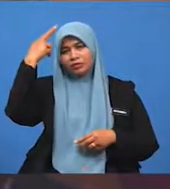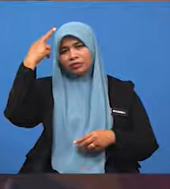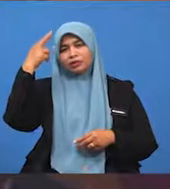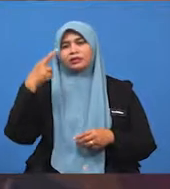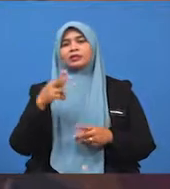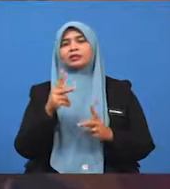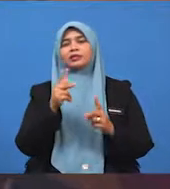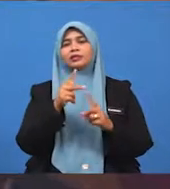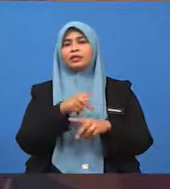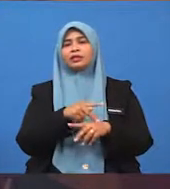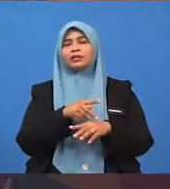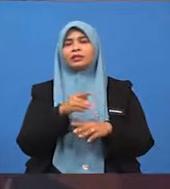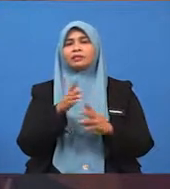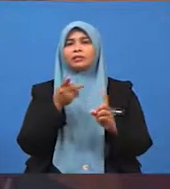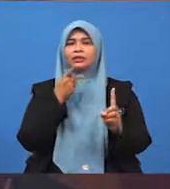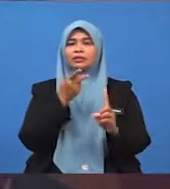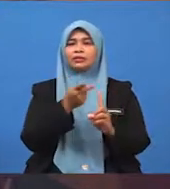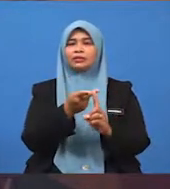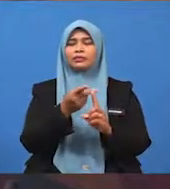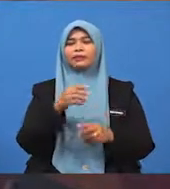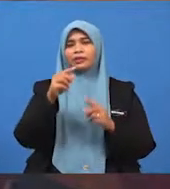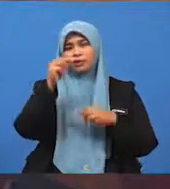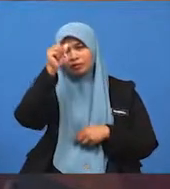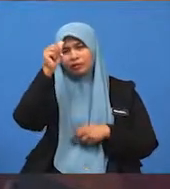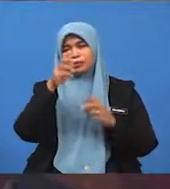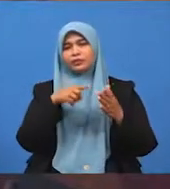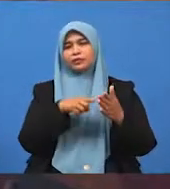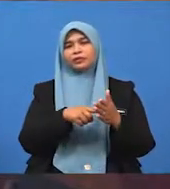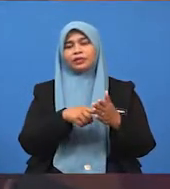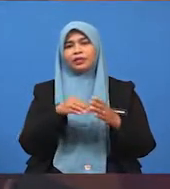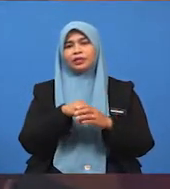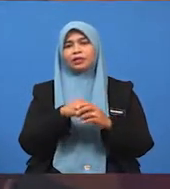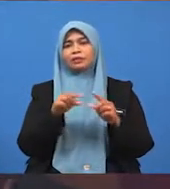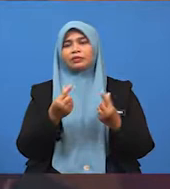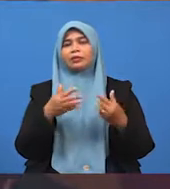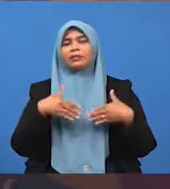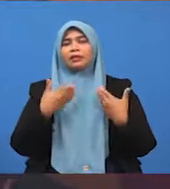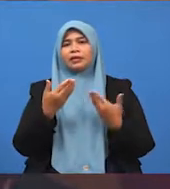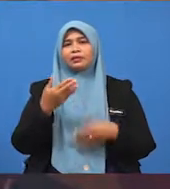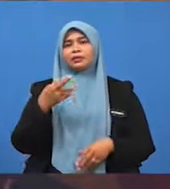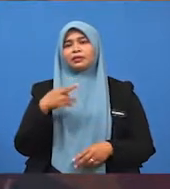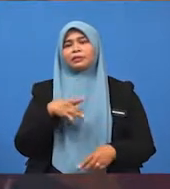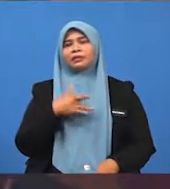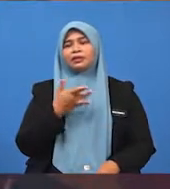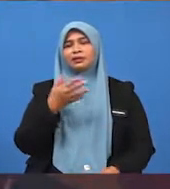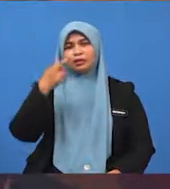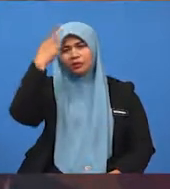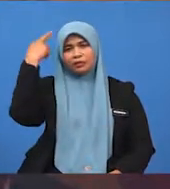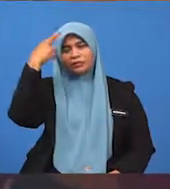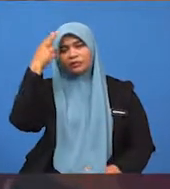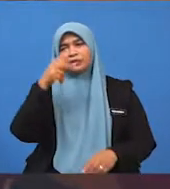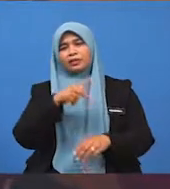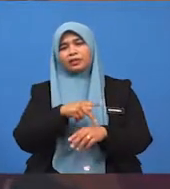berdakwahnya dan mendapat tentangan daripada musyrikin Makkah. Lalu untuk meneguhkan hati agar